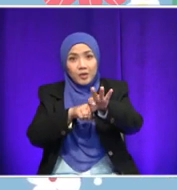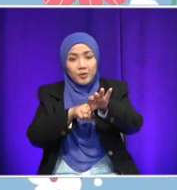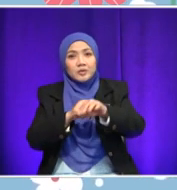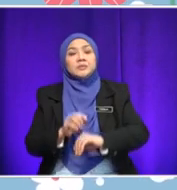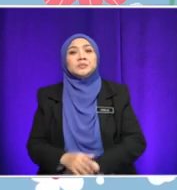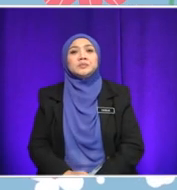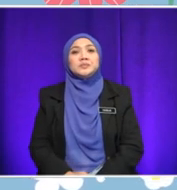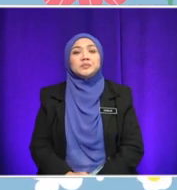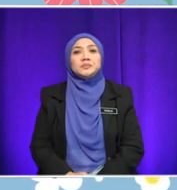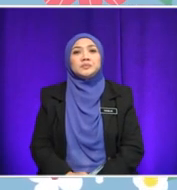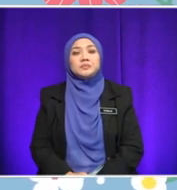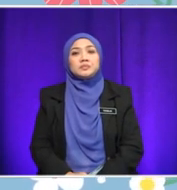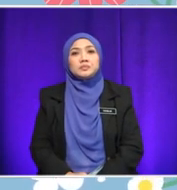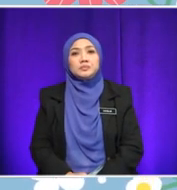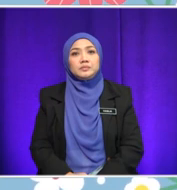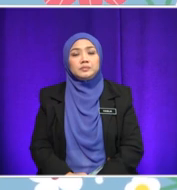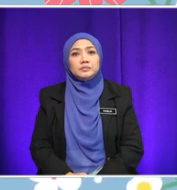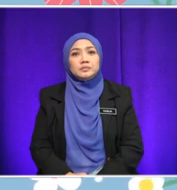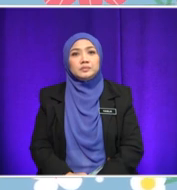di tengah satu